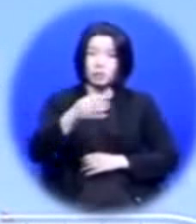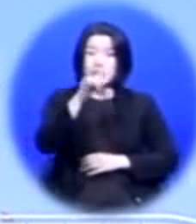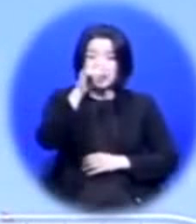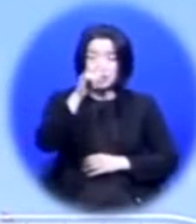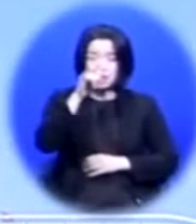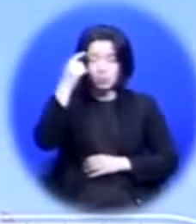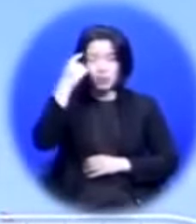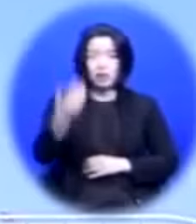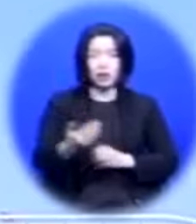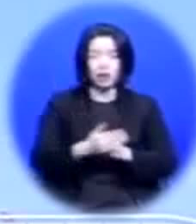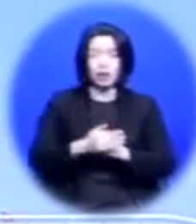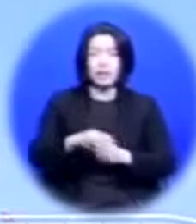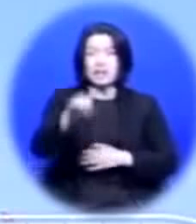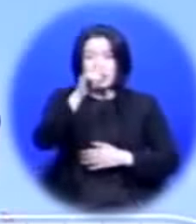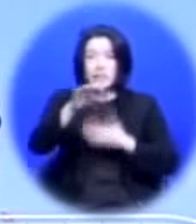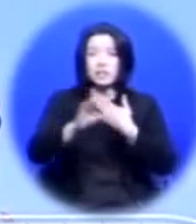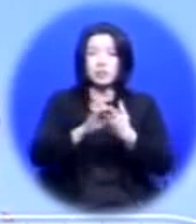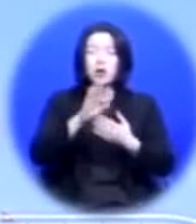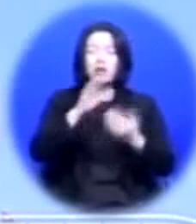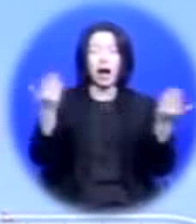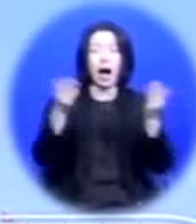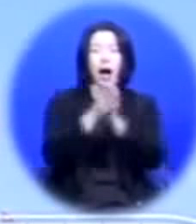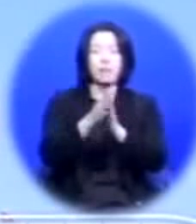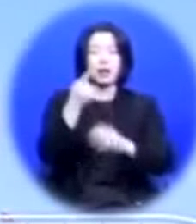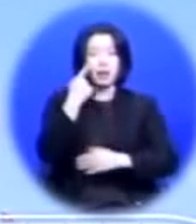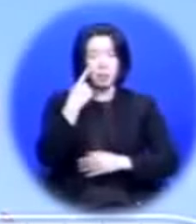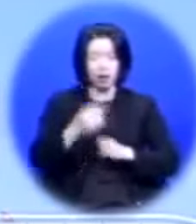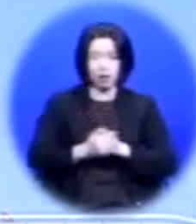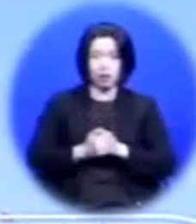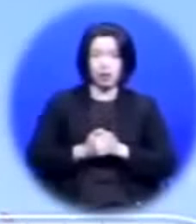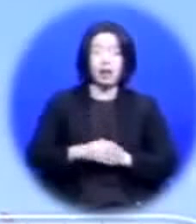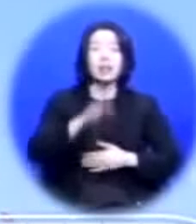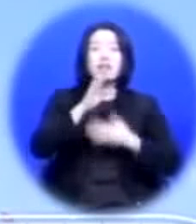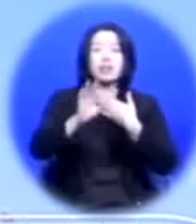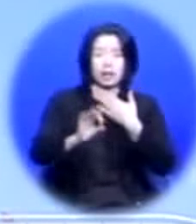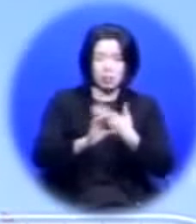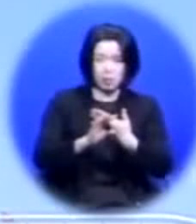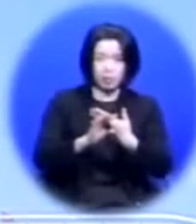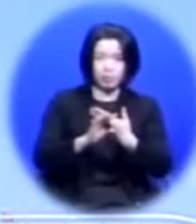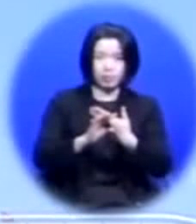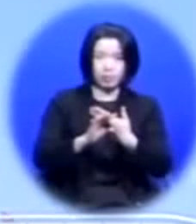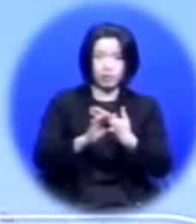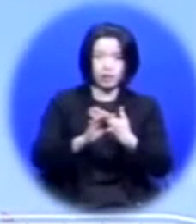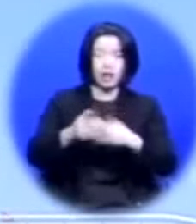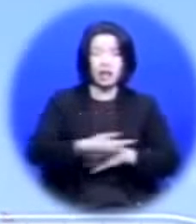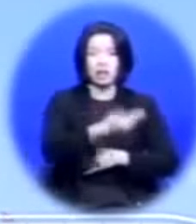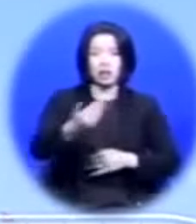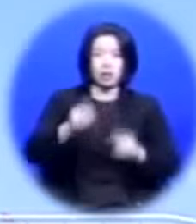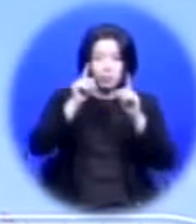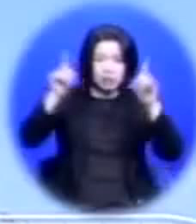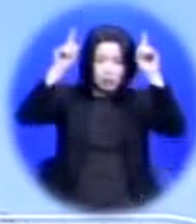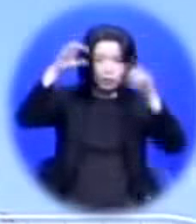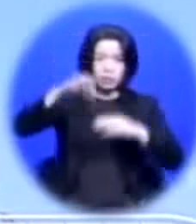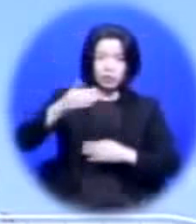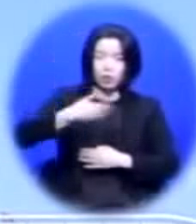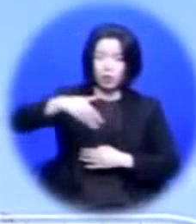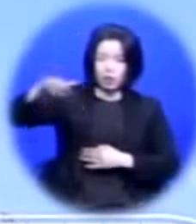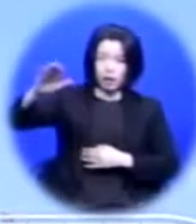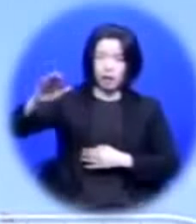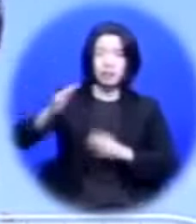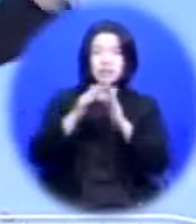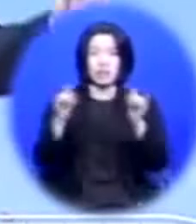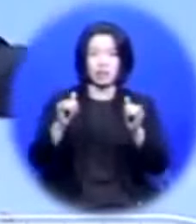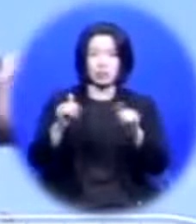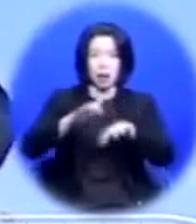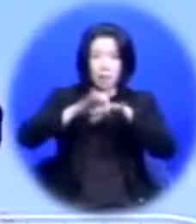있습니까 있으시면 아멘 해 보세요 그렇다면 여러분 지옥 갈 수밖에 없는 자가